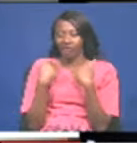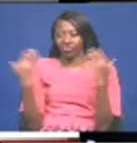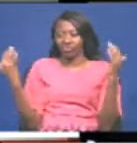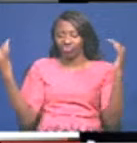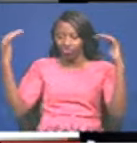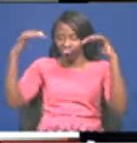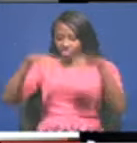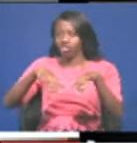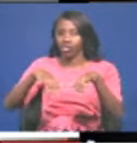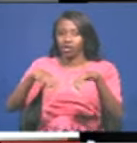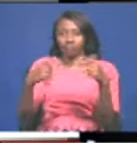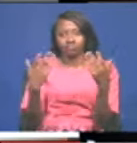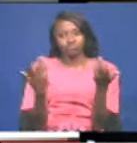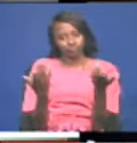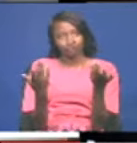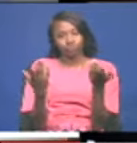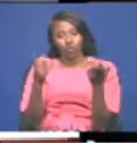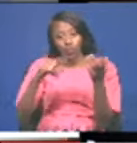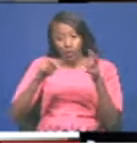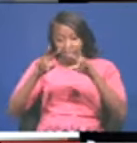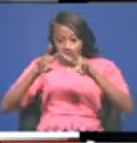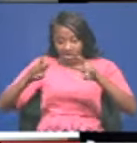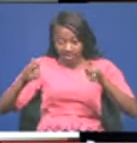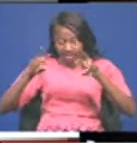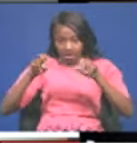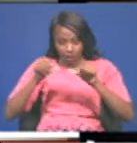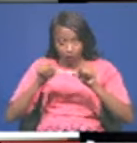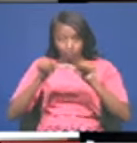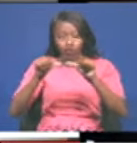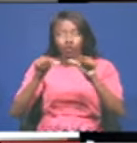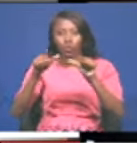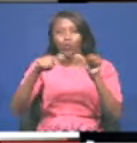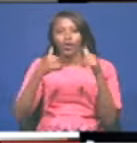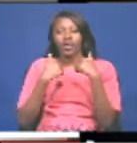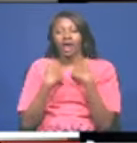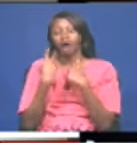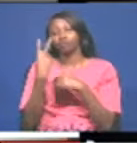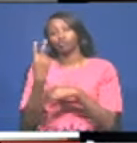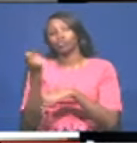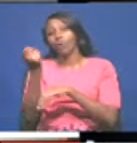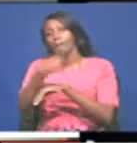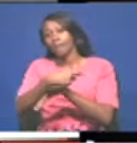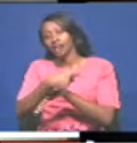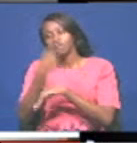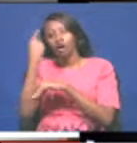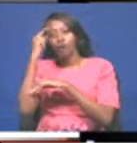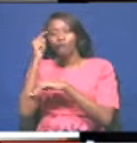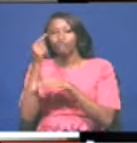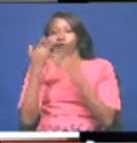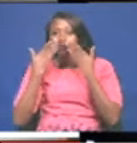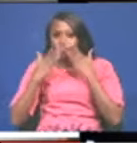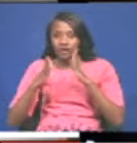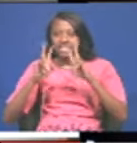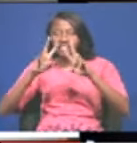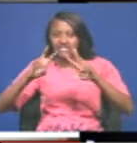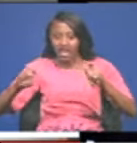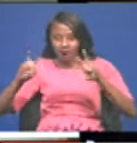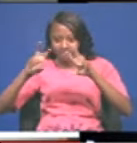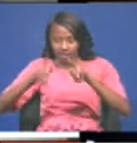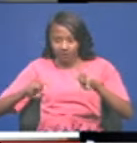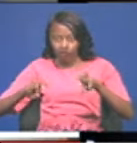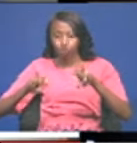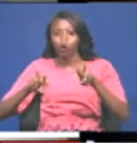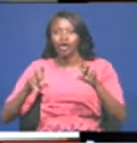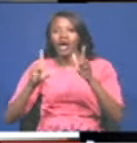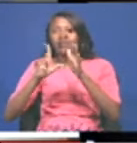we've launched investigations. And as you see, we have a two-month window to conclude the investigation and inquiry, so that